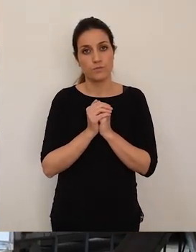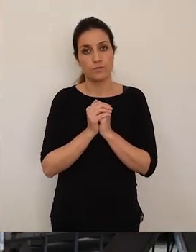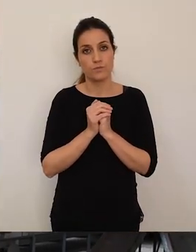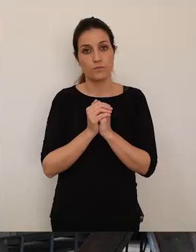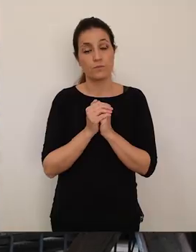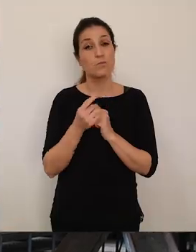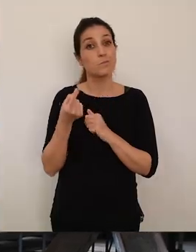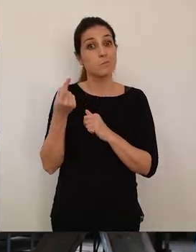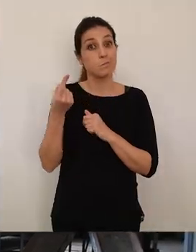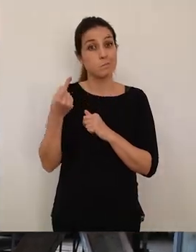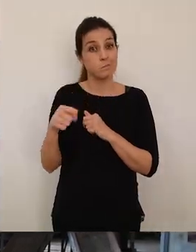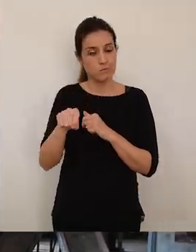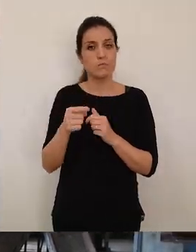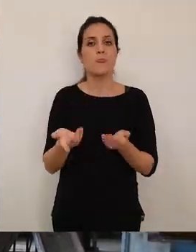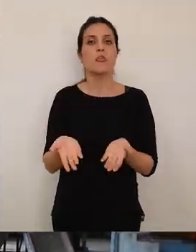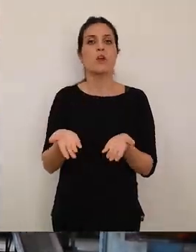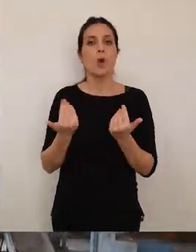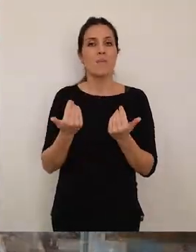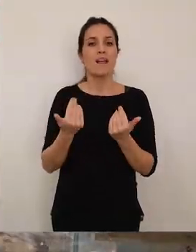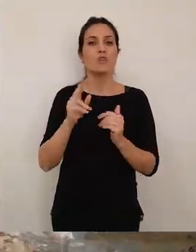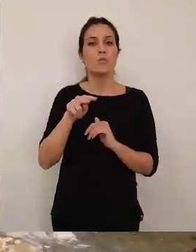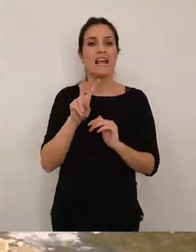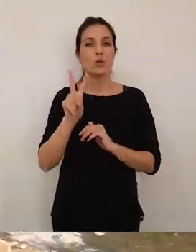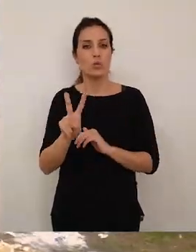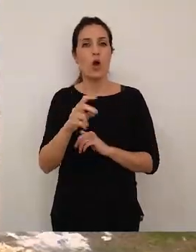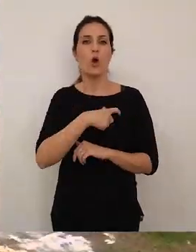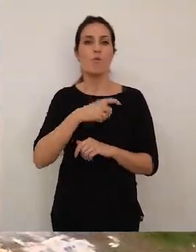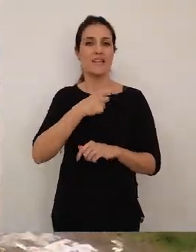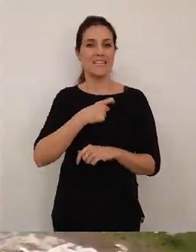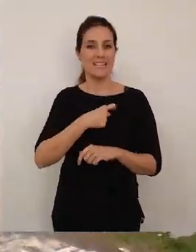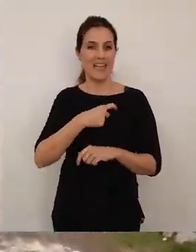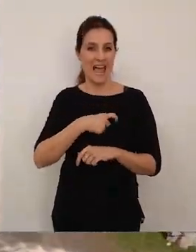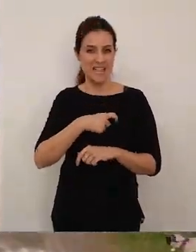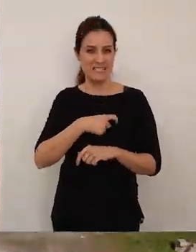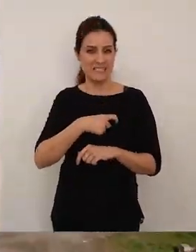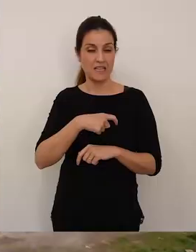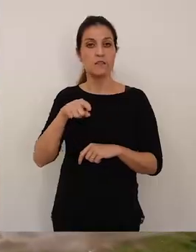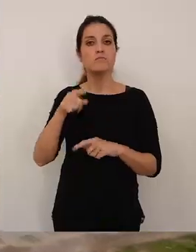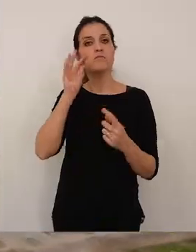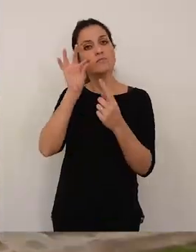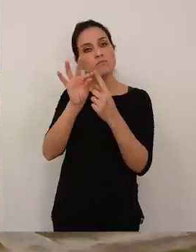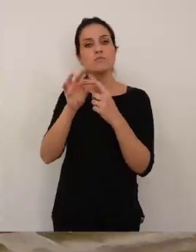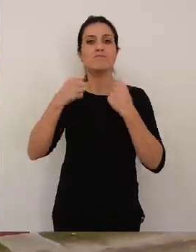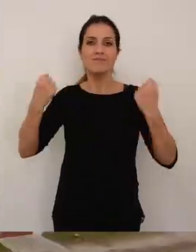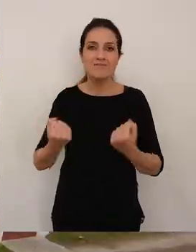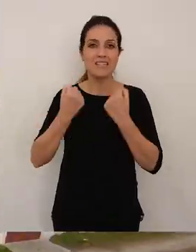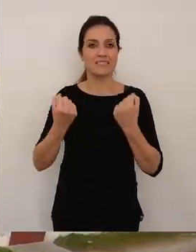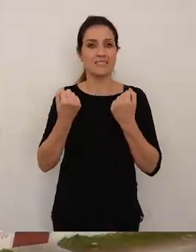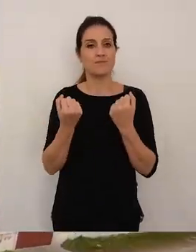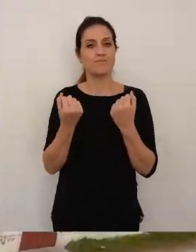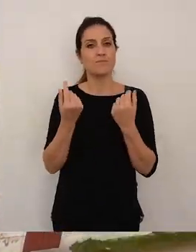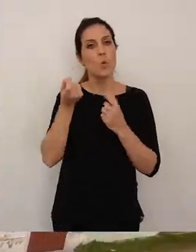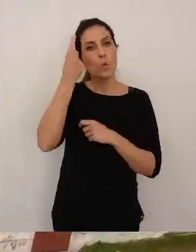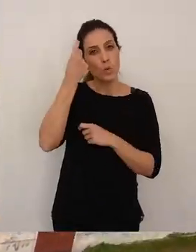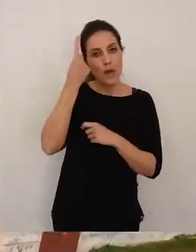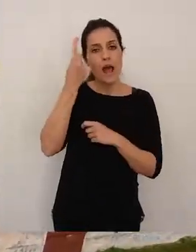Il bene è stato acquistato dal comune di Tricase nel 2002 con l'intento di avviare attività culturali legate alla valorizzazione